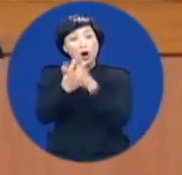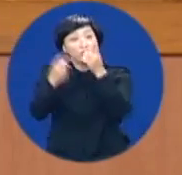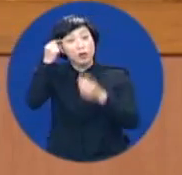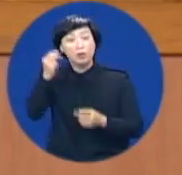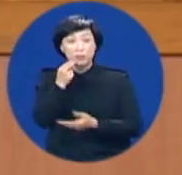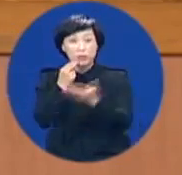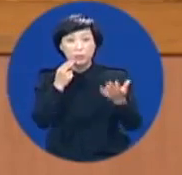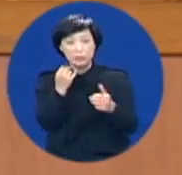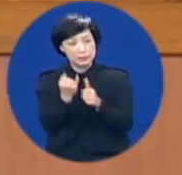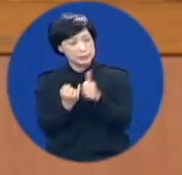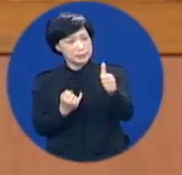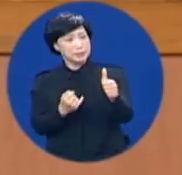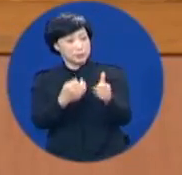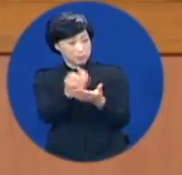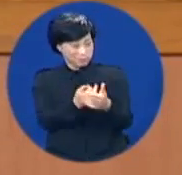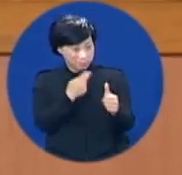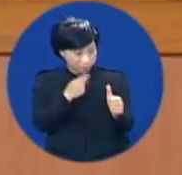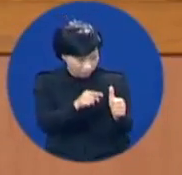돈 못 벌어오냐?